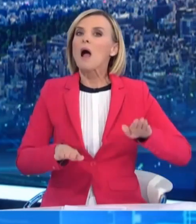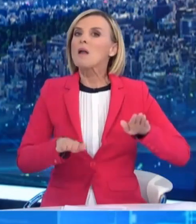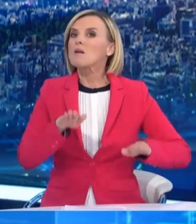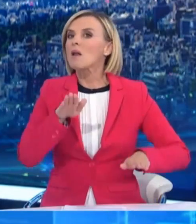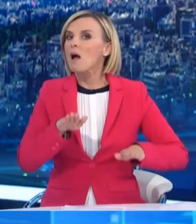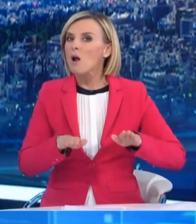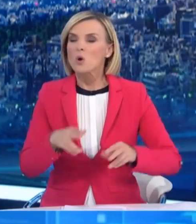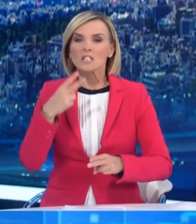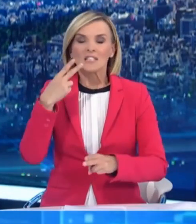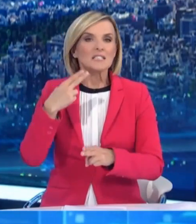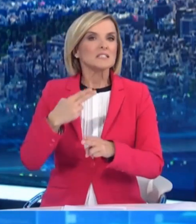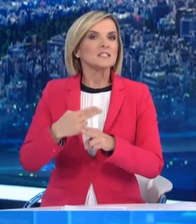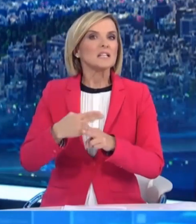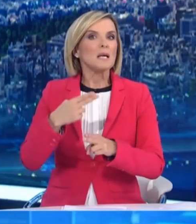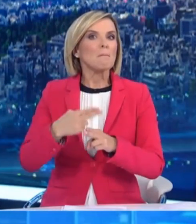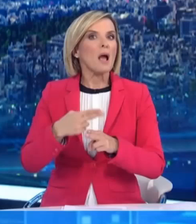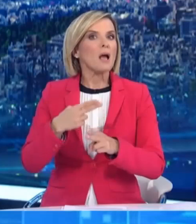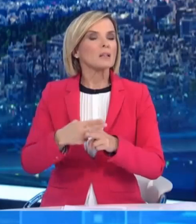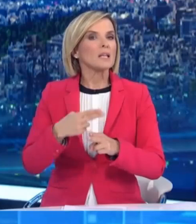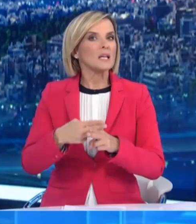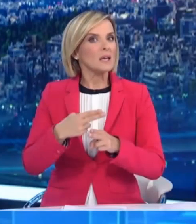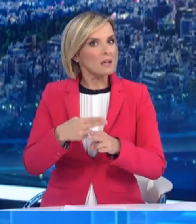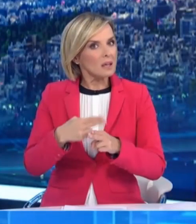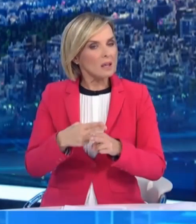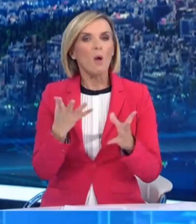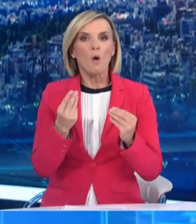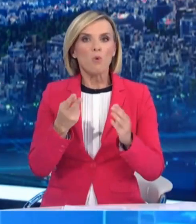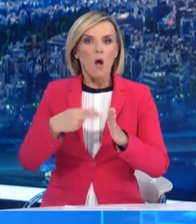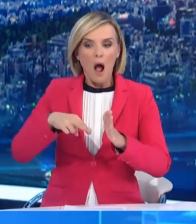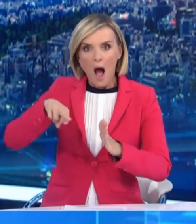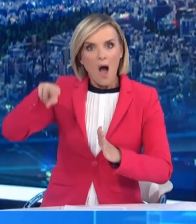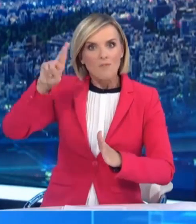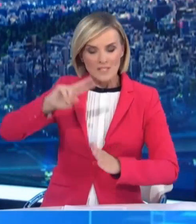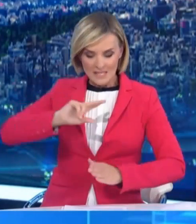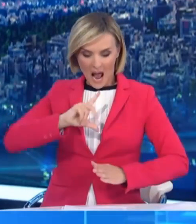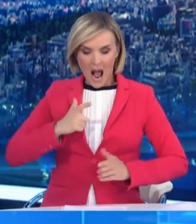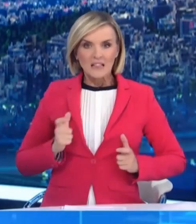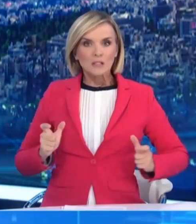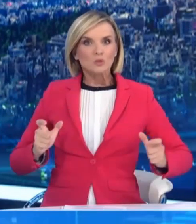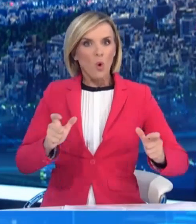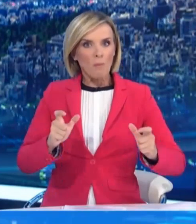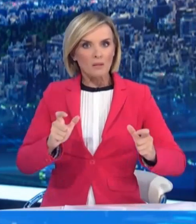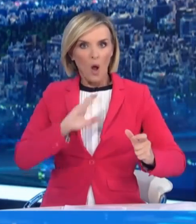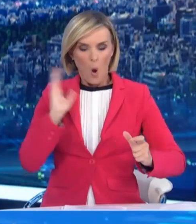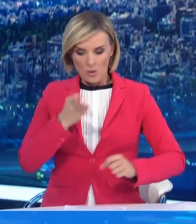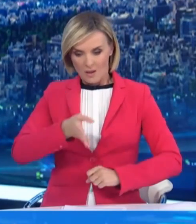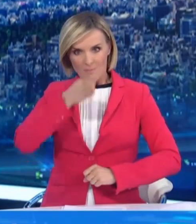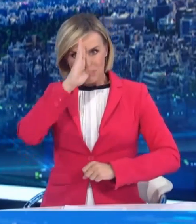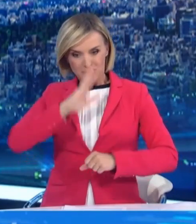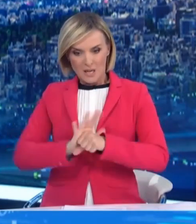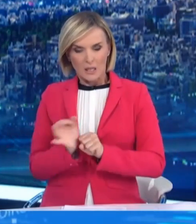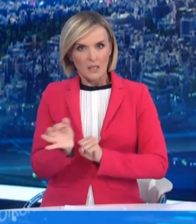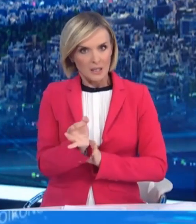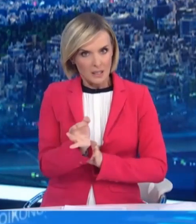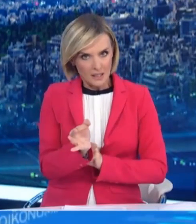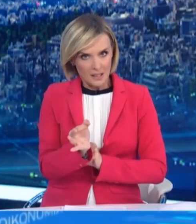Σημαντική, κατακόρυφη αύξηση των αντισωμάτων σε άτομα που έχουν νοσήσει μετά την πρώτη